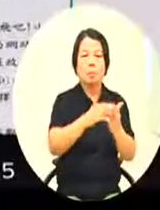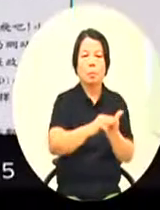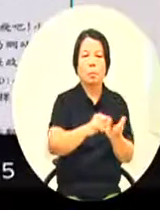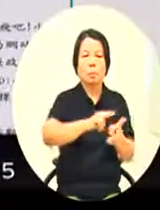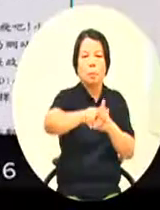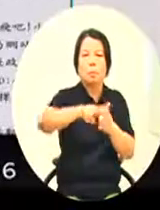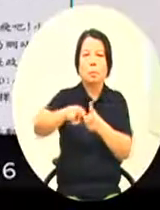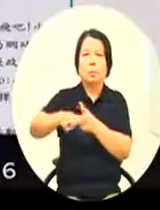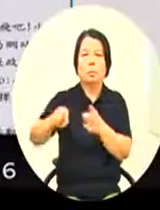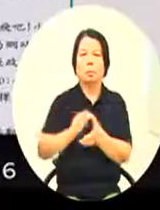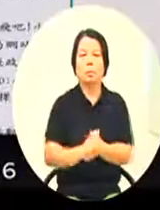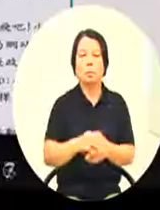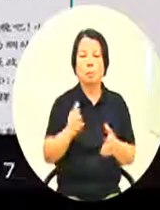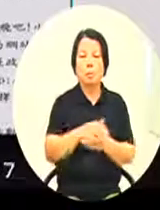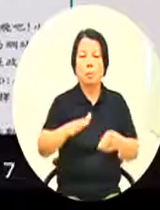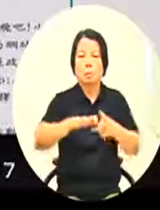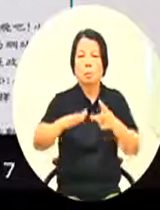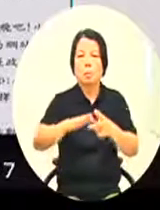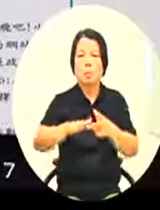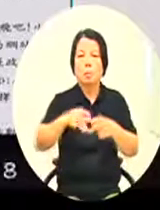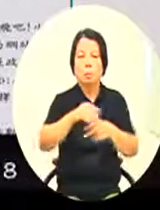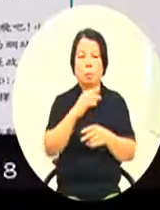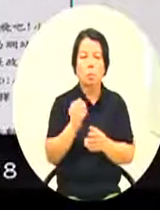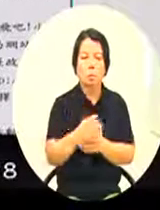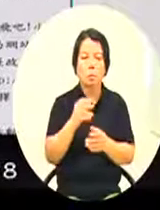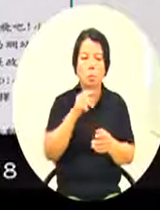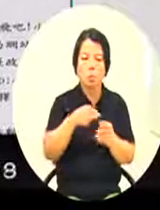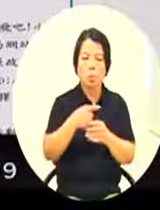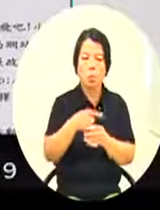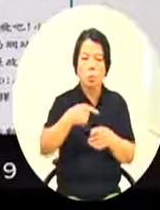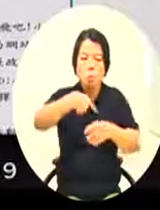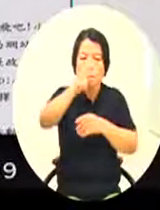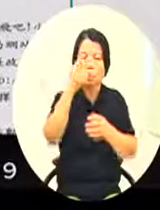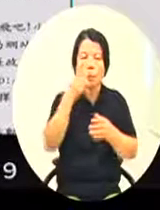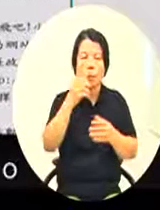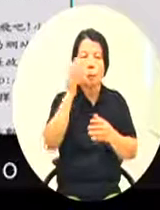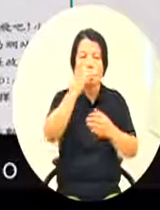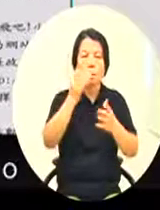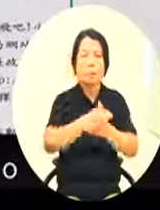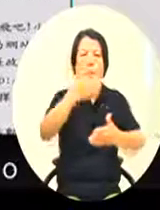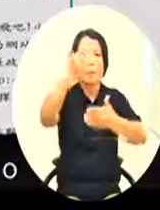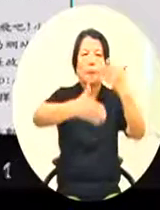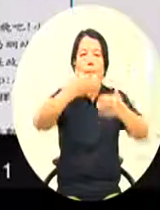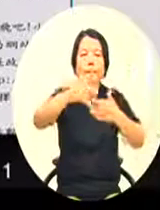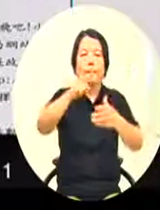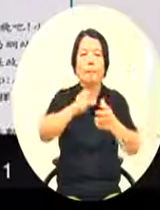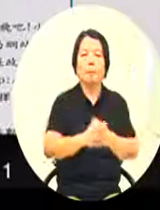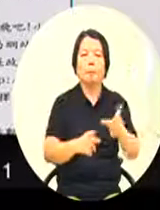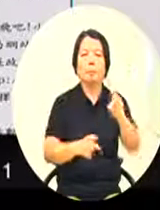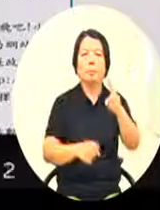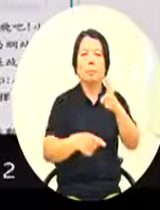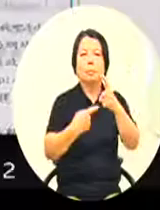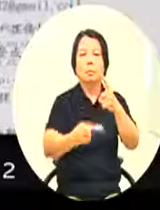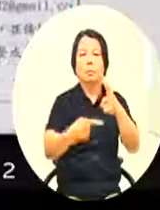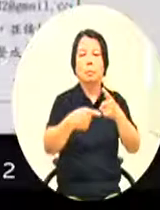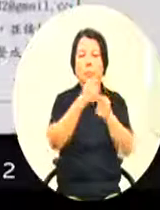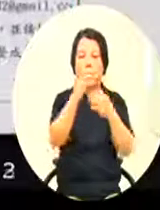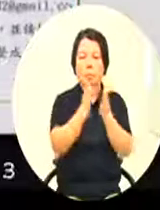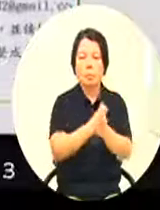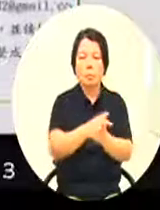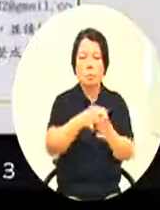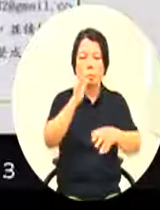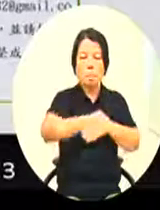有的学校，包括国小哦，要去看一个廉政的影片啊，而且在11月11号之前要提出报告成